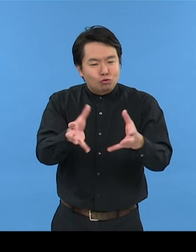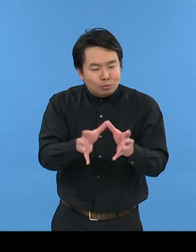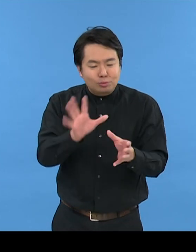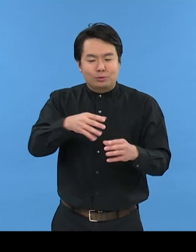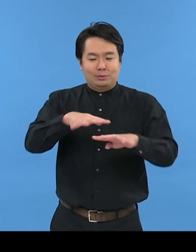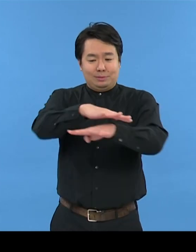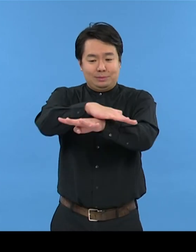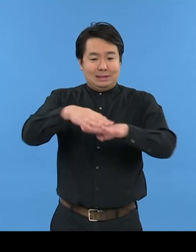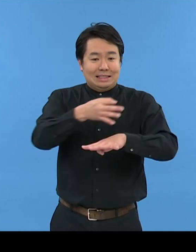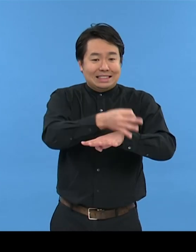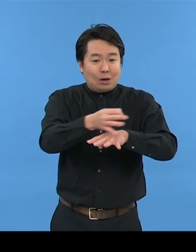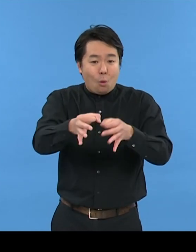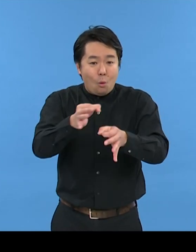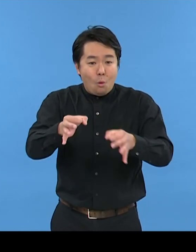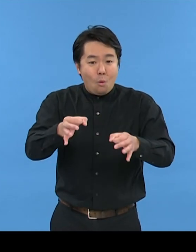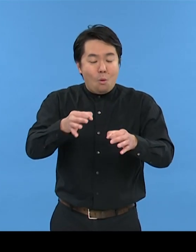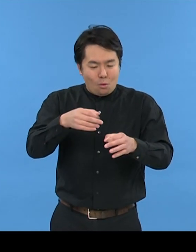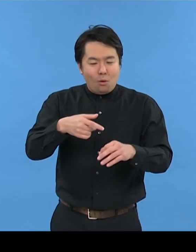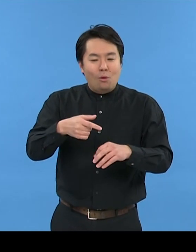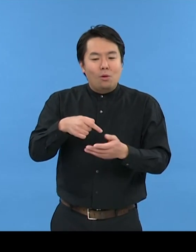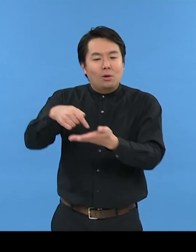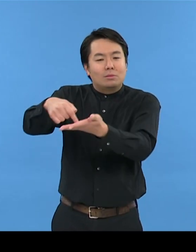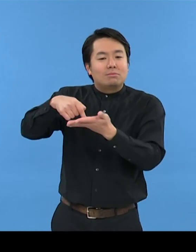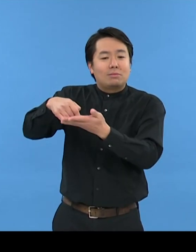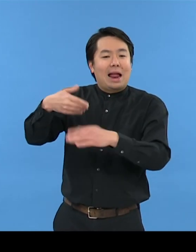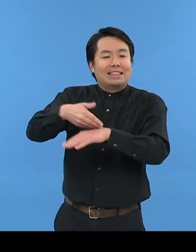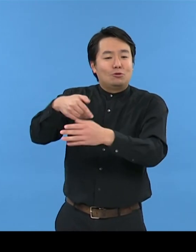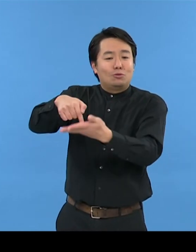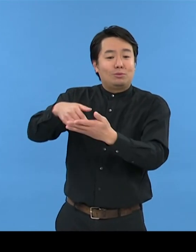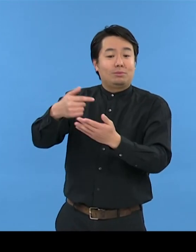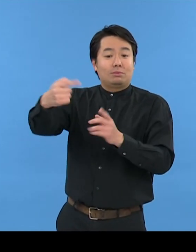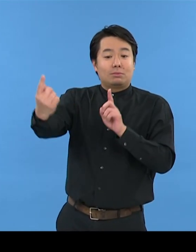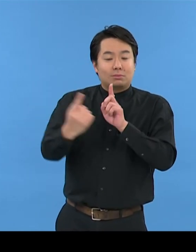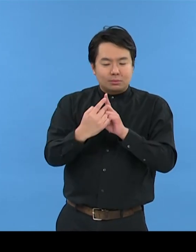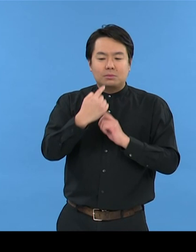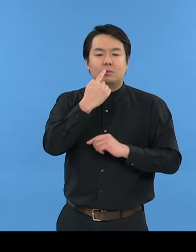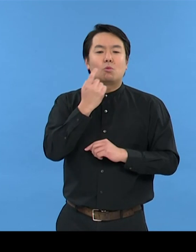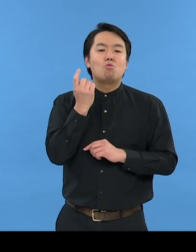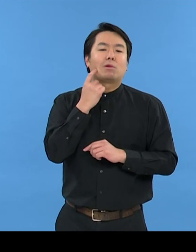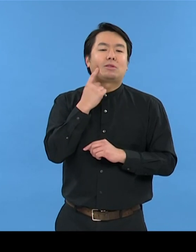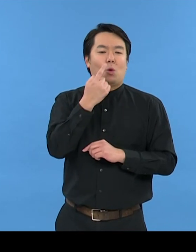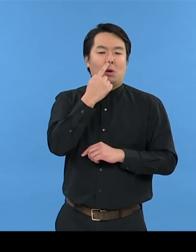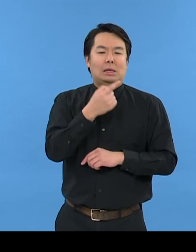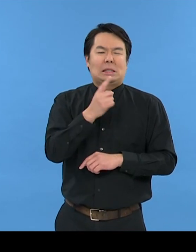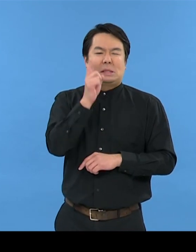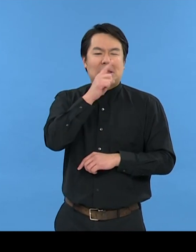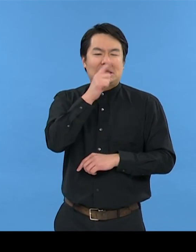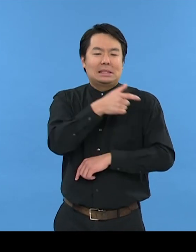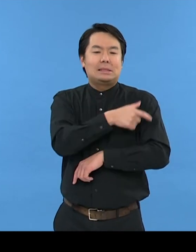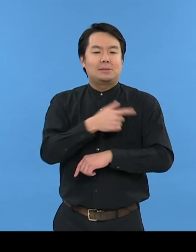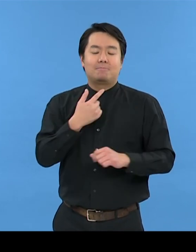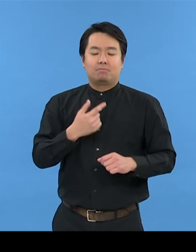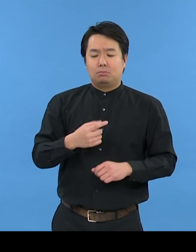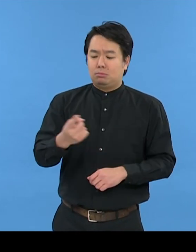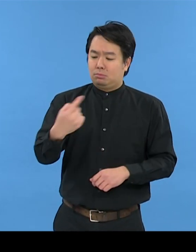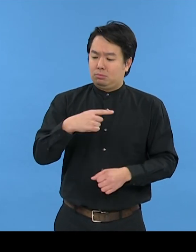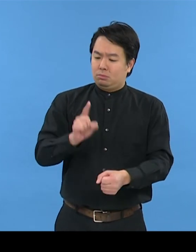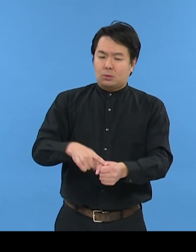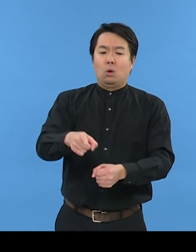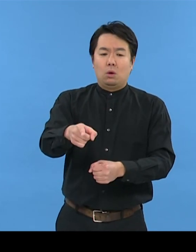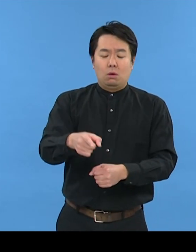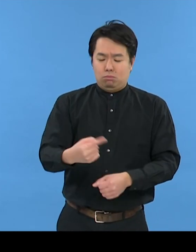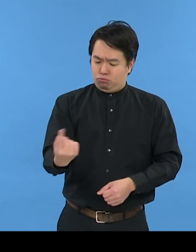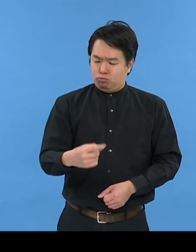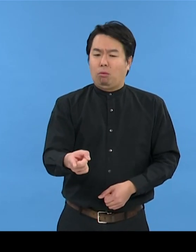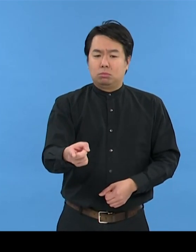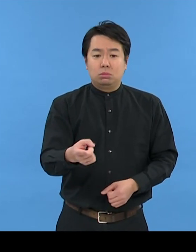の申し込む練習なんかするんですよそれで私がちょっと嫌な職員で何しに来たの何